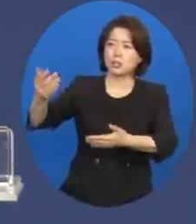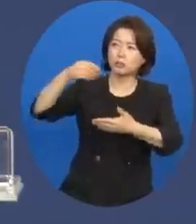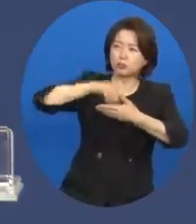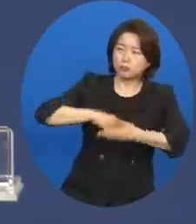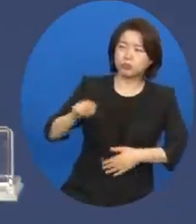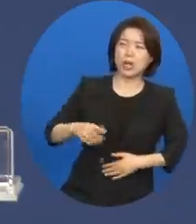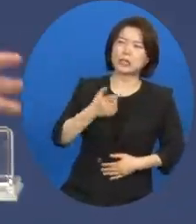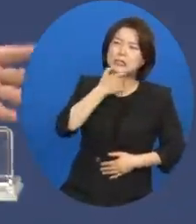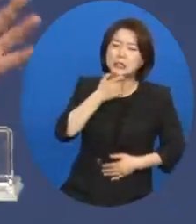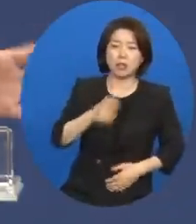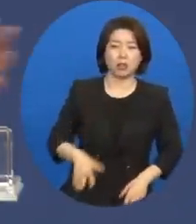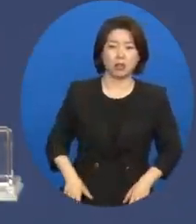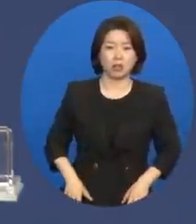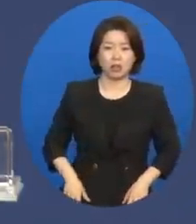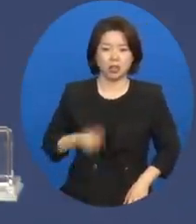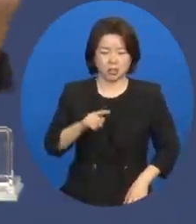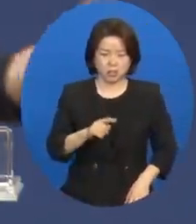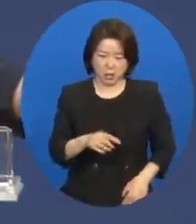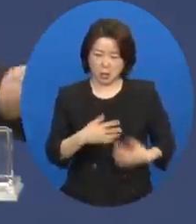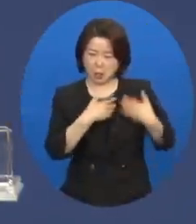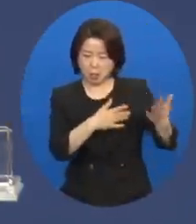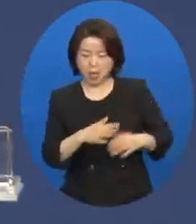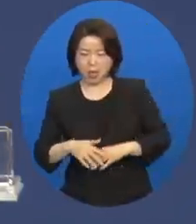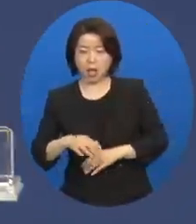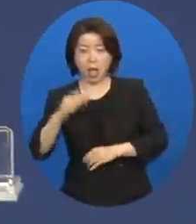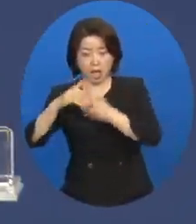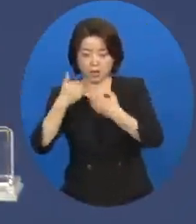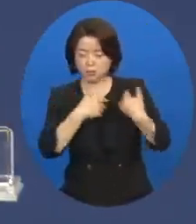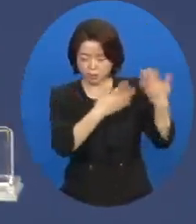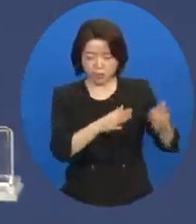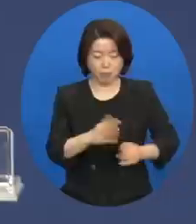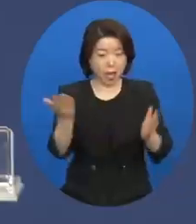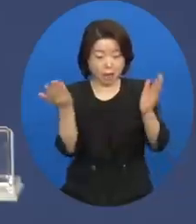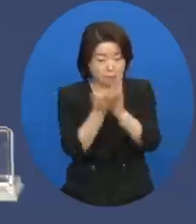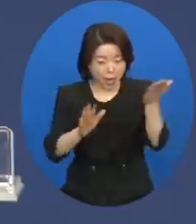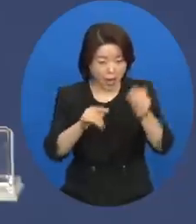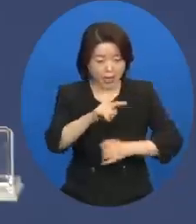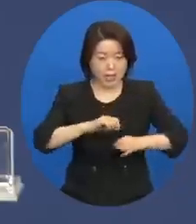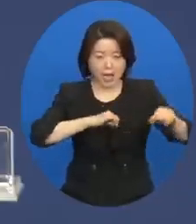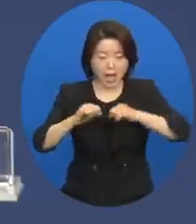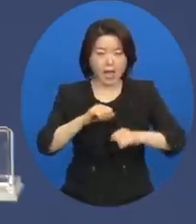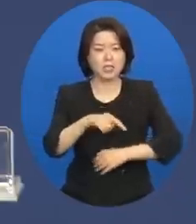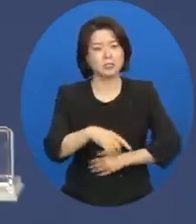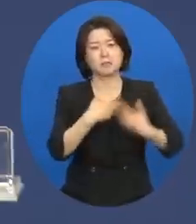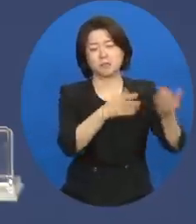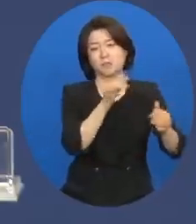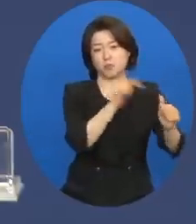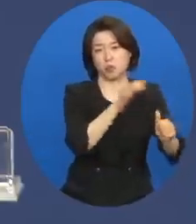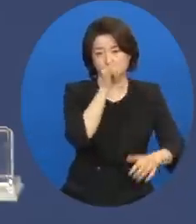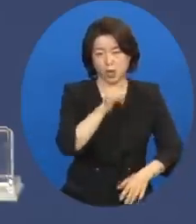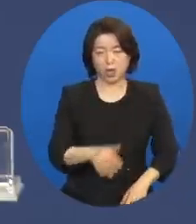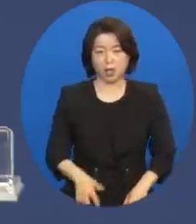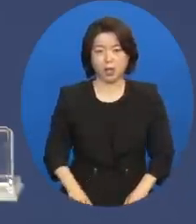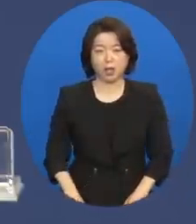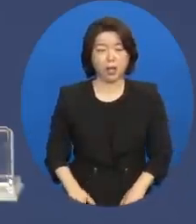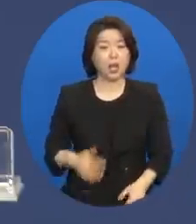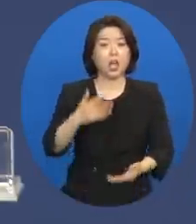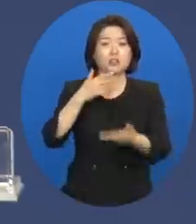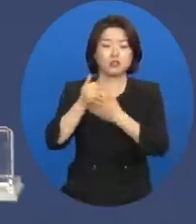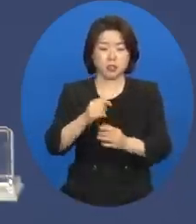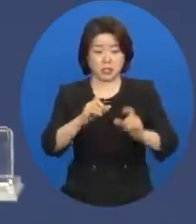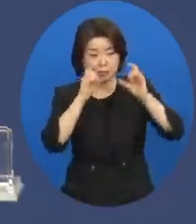싫어하매 그들의 그 상실한 마음대로 내버려 두사 합당치 않은 일을 행하게 하셨으니 이렇게 주님께서